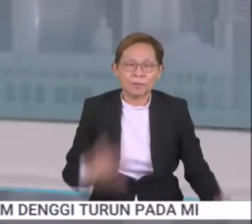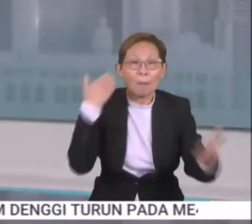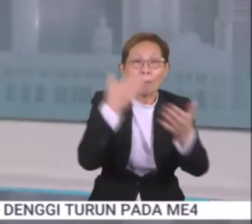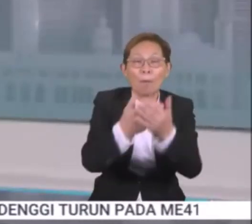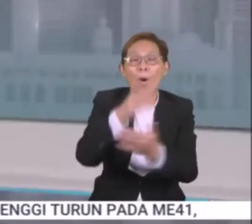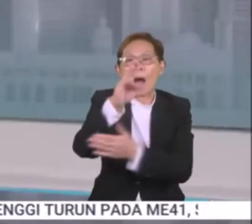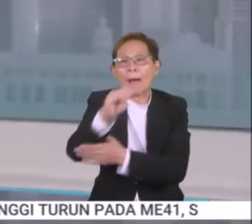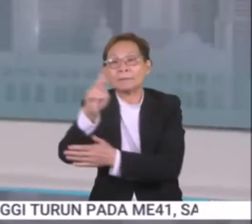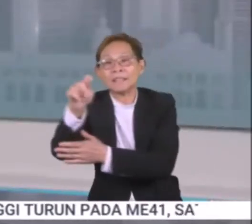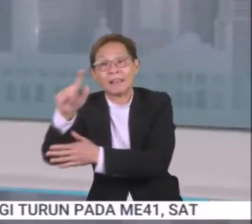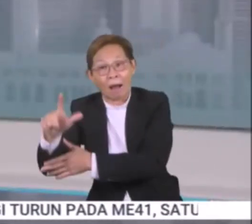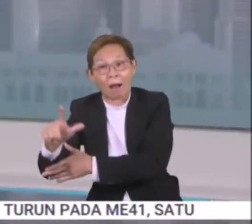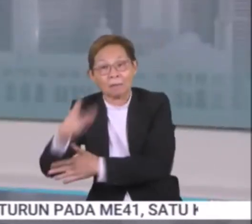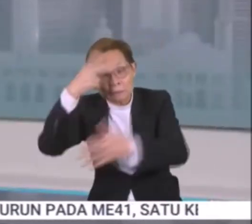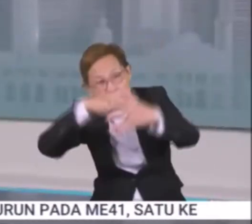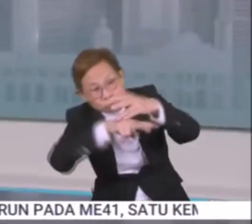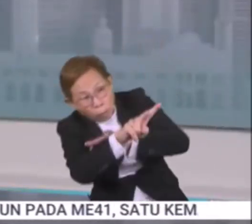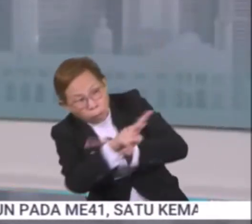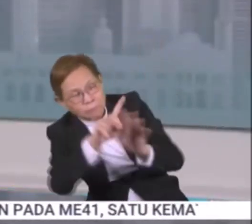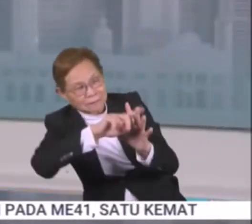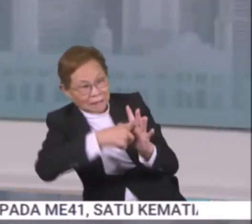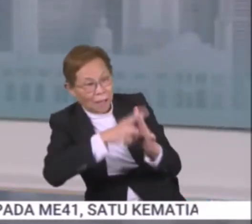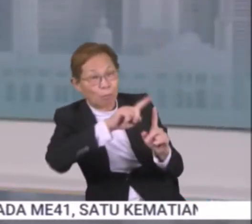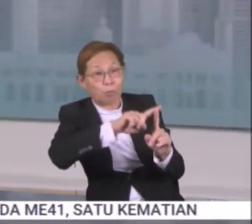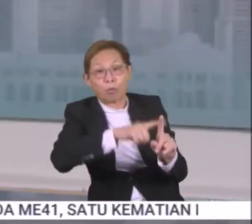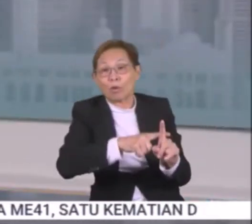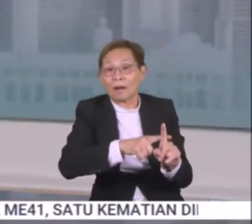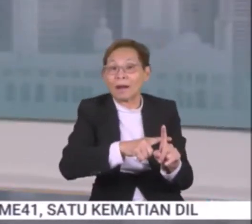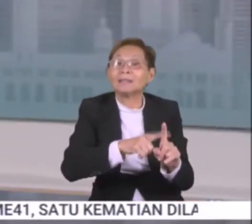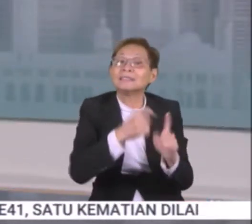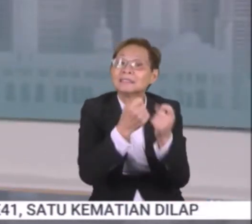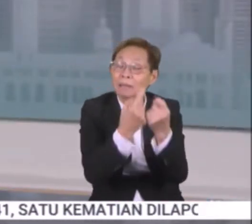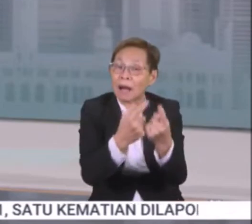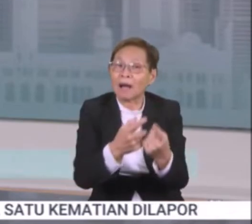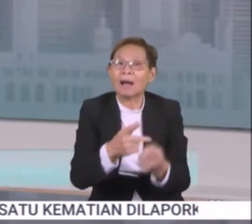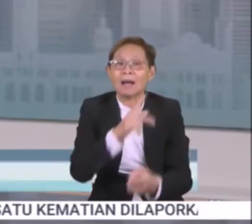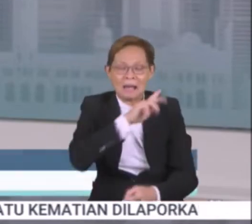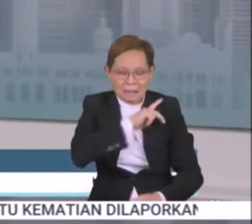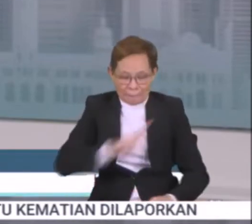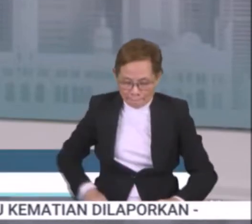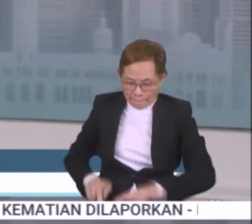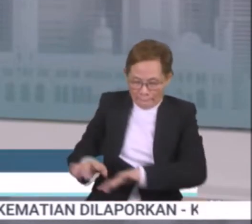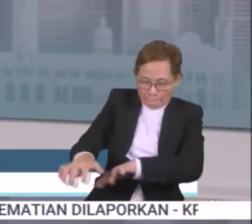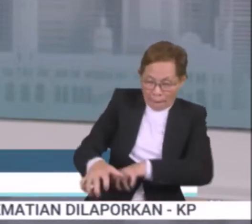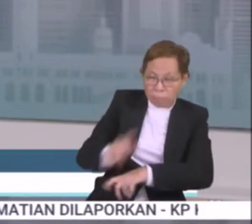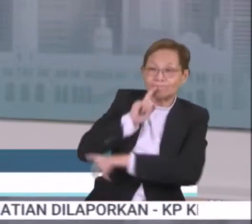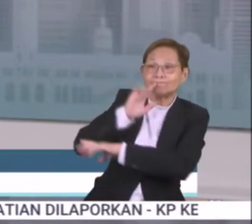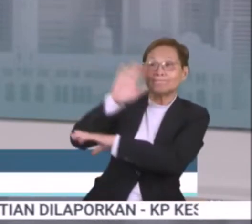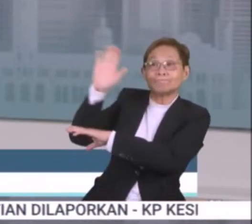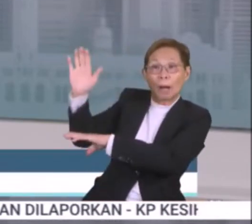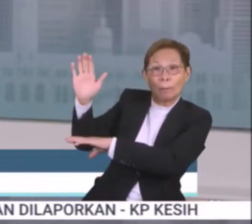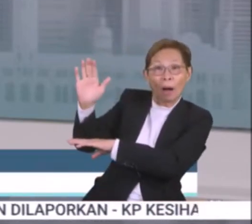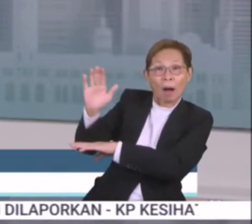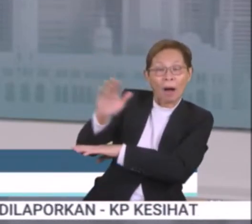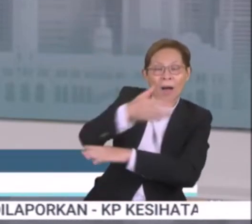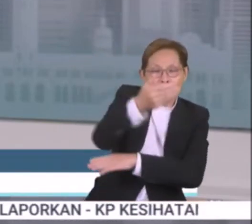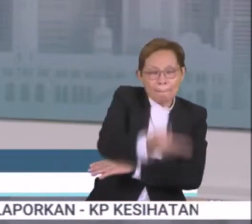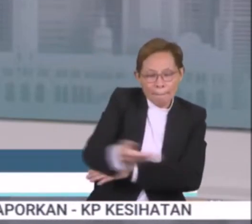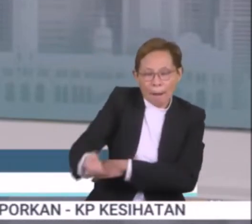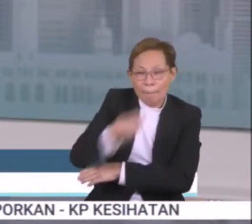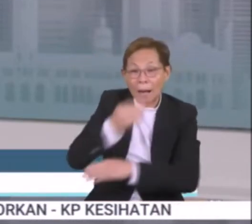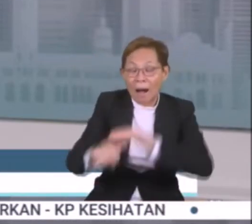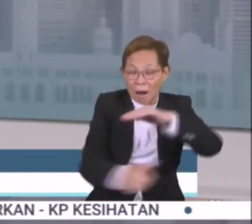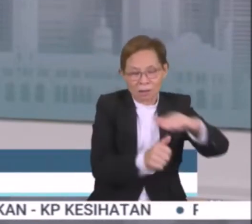Menjelang monsun timur laut yang diramal bermula bulan depan, Kementerian Pertanian dan Keterjaminan Makanan beri jaminan bekalan